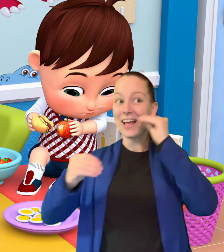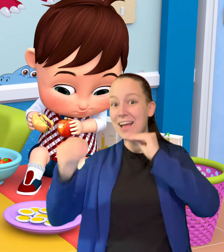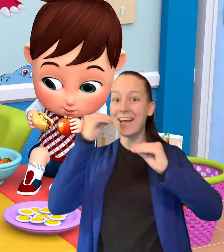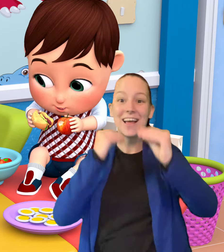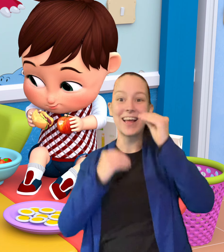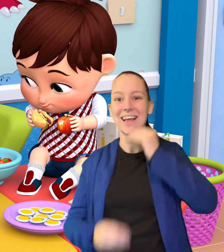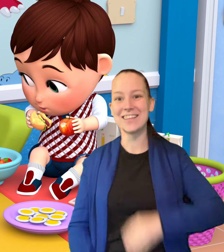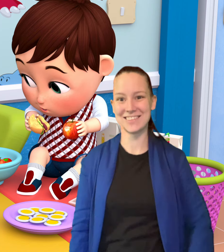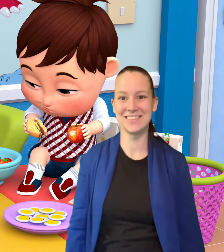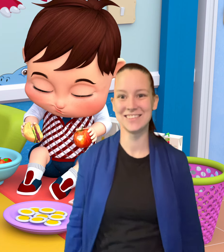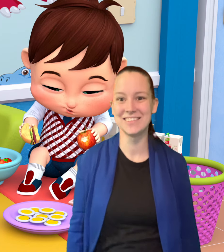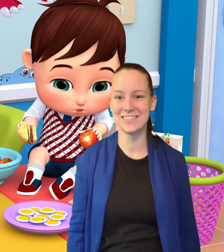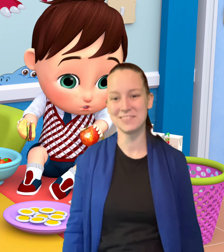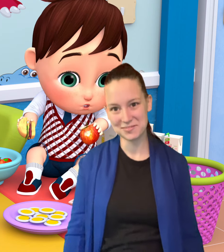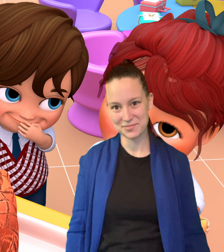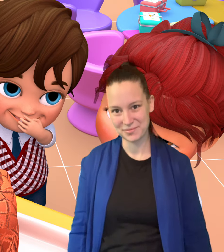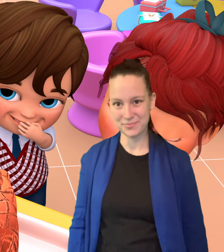ね